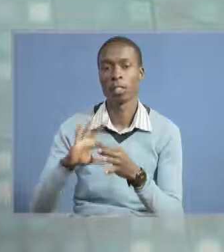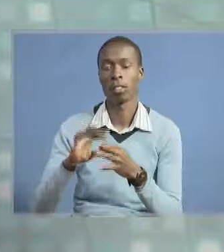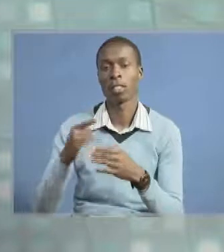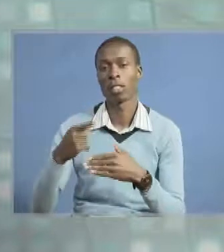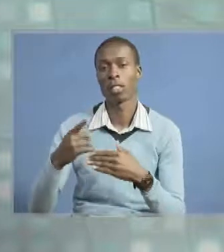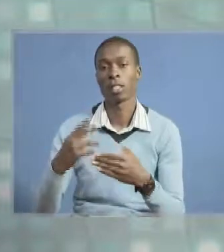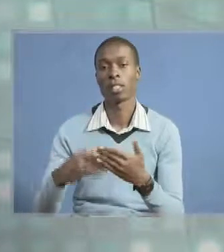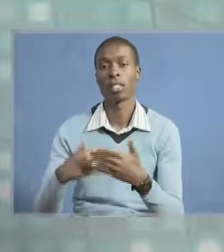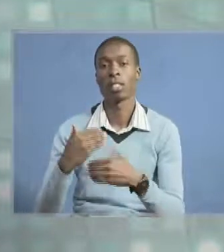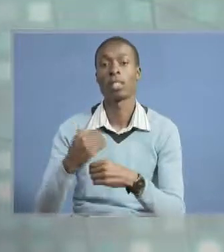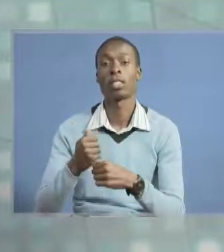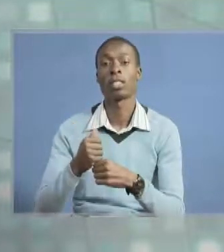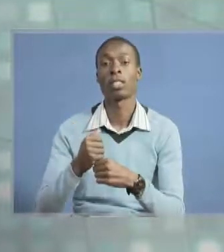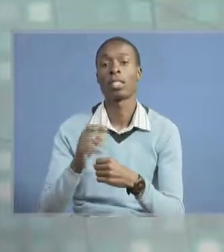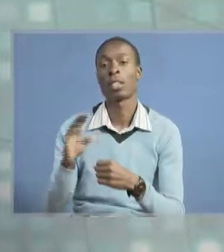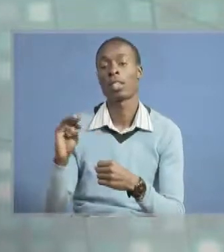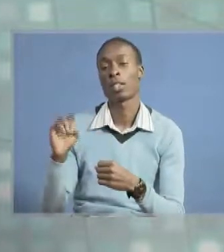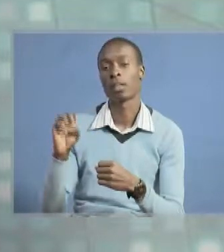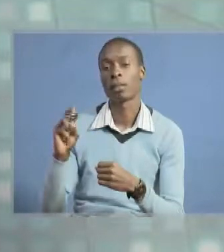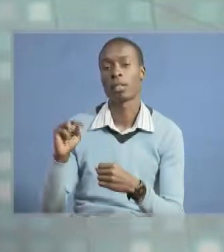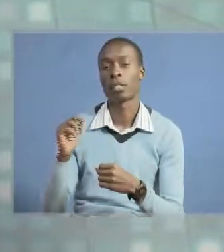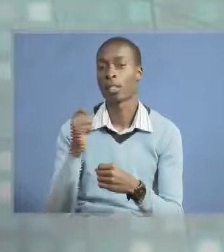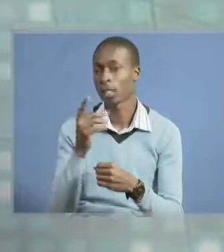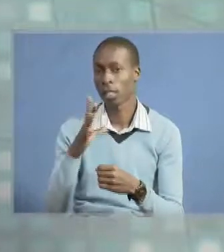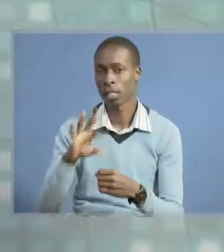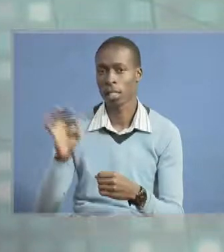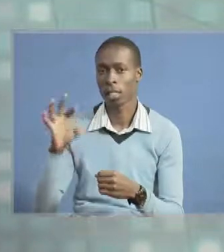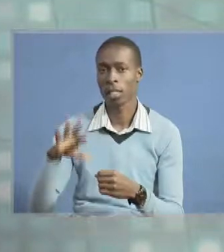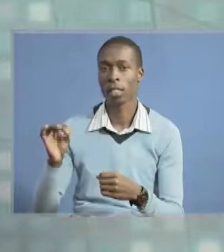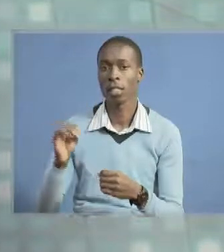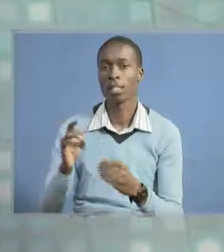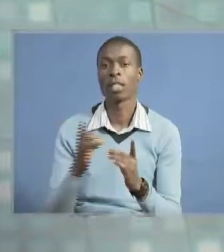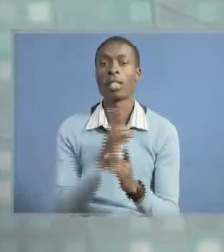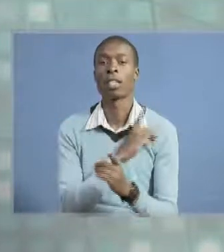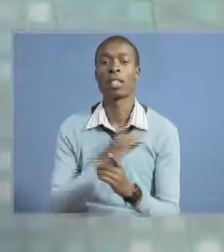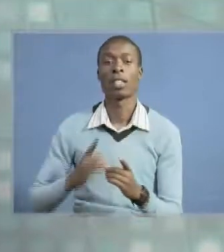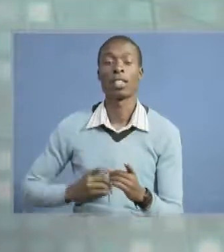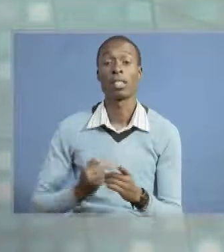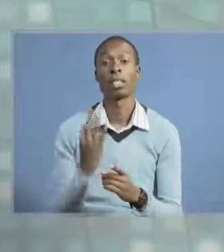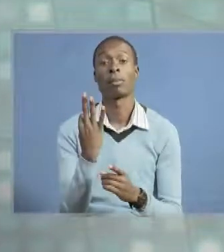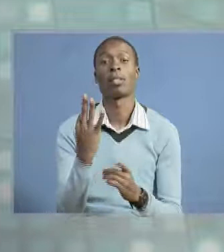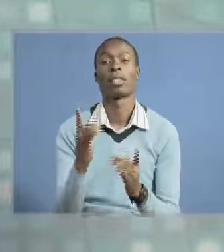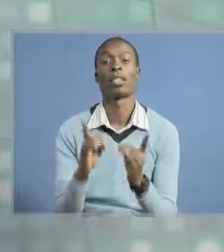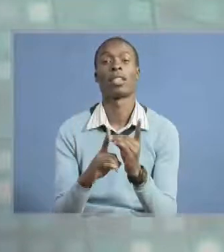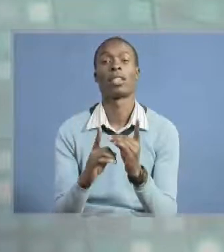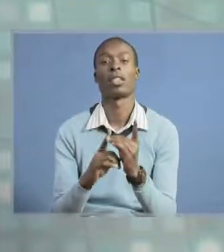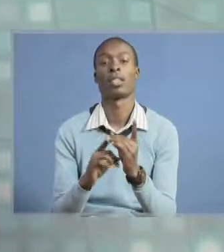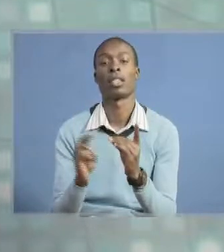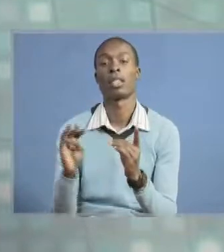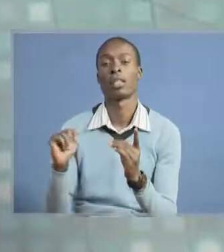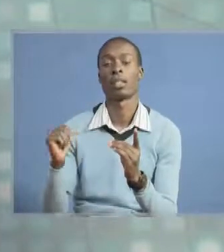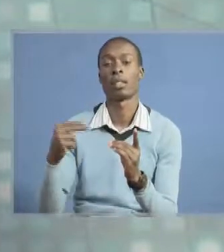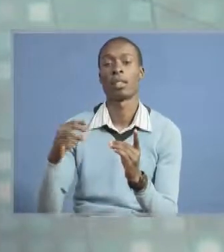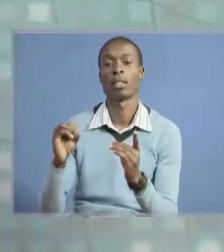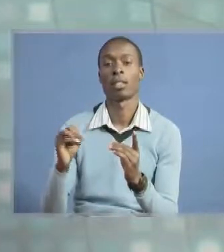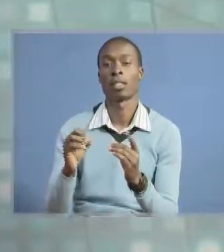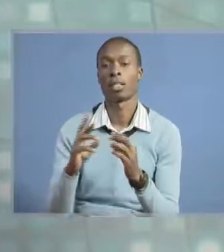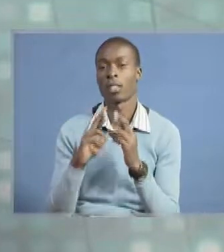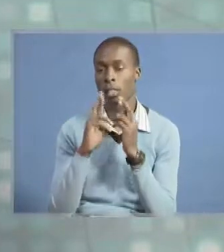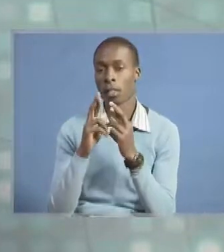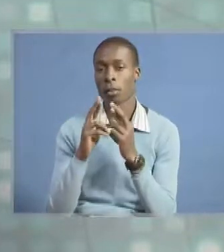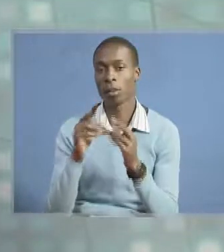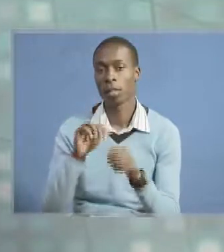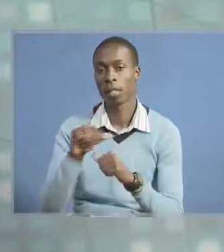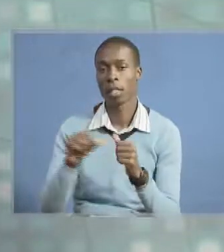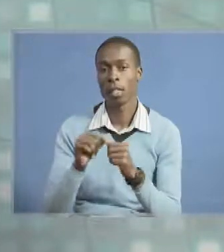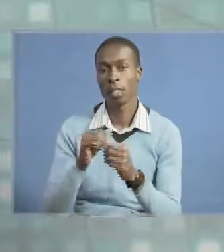ujao. Waziri wa elimu Amina Mohamed amesema kwa uteuzi huu utafanywa Desemba tarehe 3. Ani masharia na kina cha taarifa hii